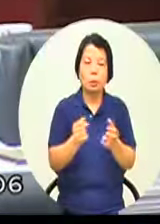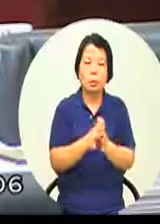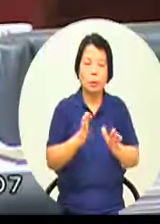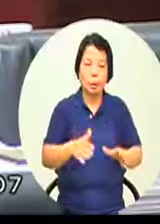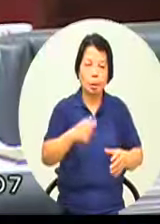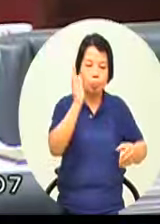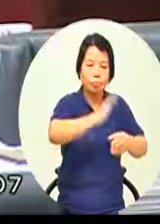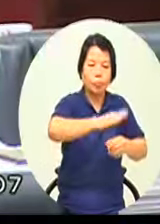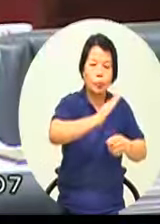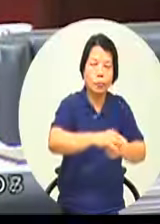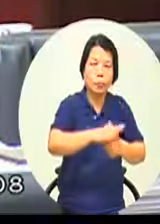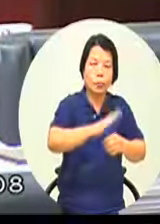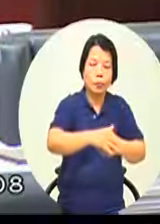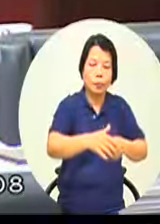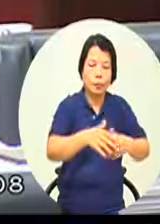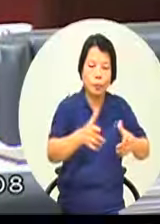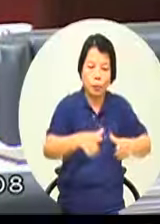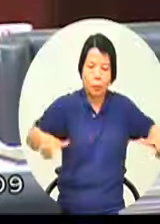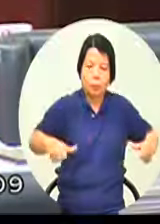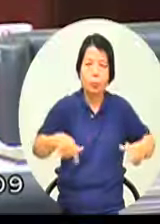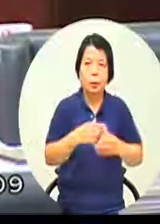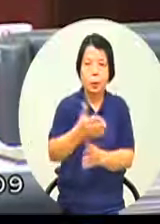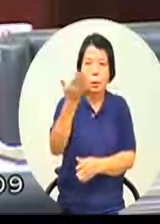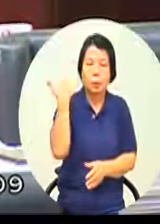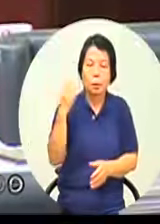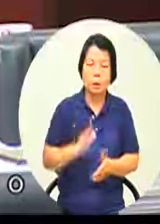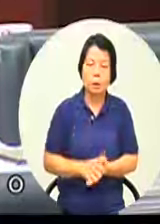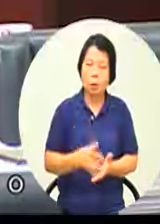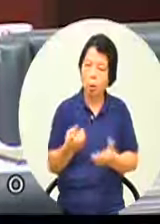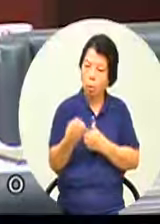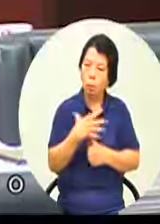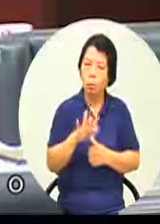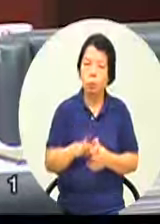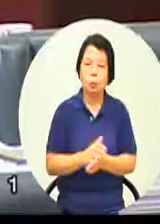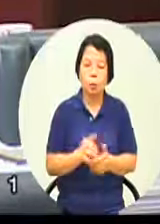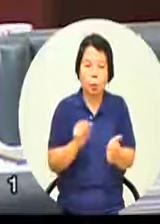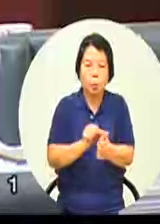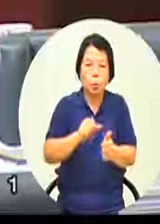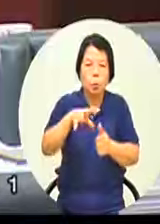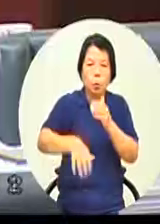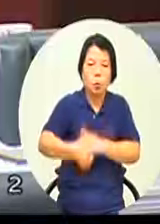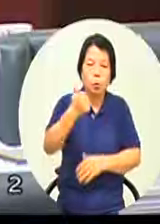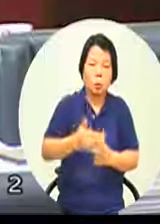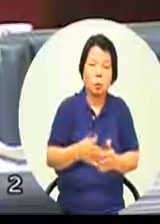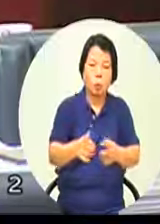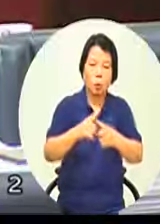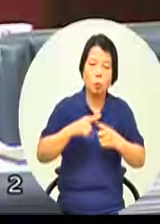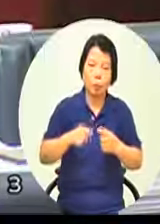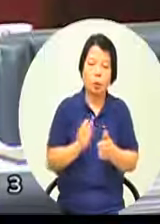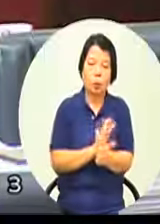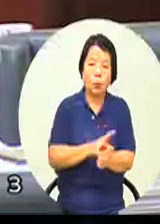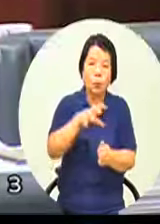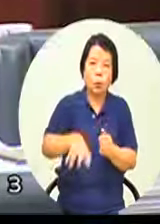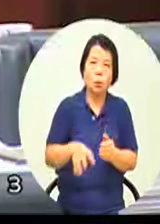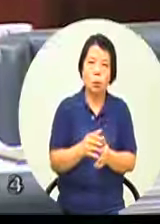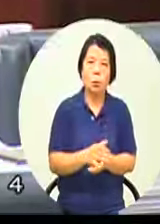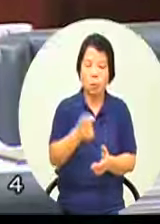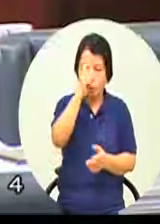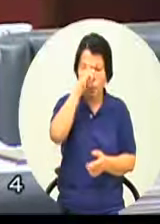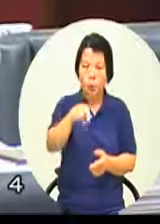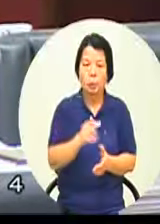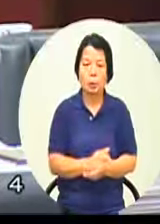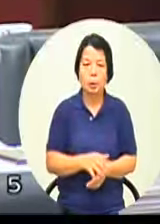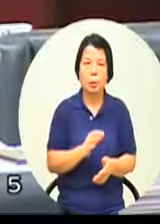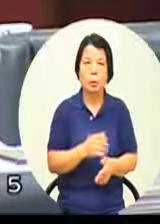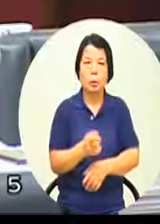对不对？那局长您以前，我记得以前你一直告诉我，我还记得副局长那时候到我服务处来跟我说，我们希望那个后